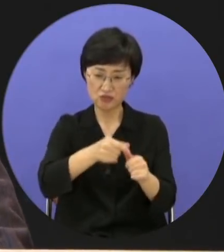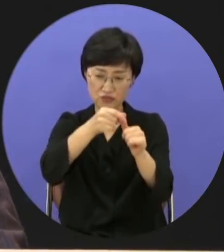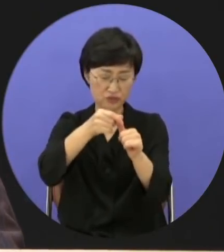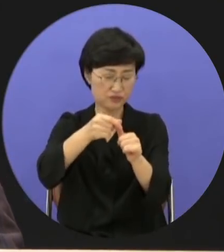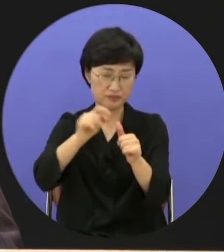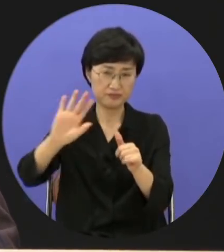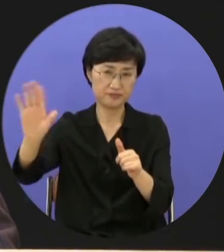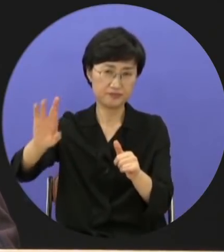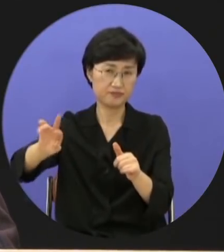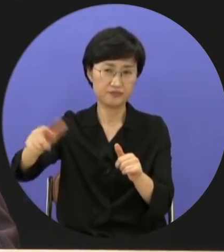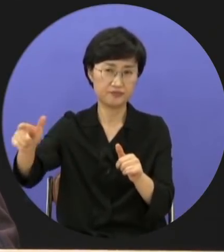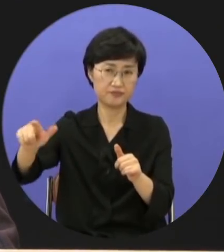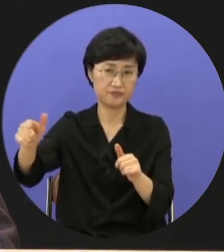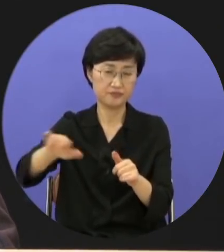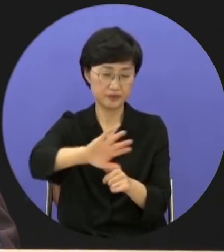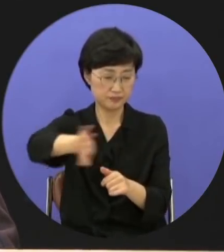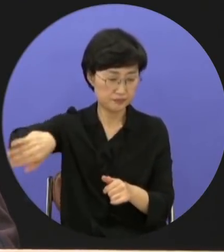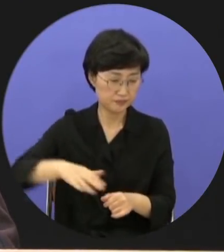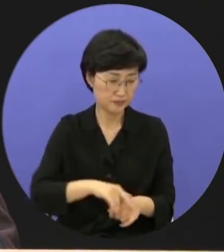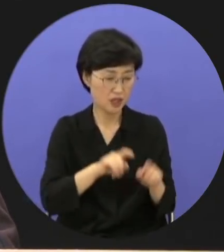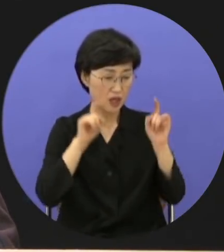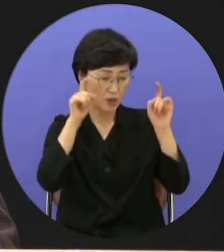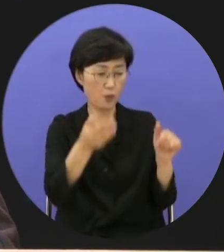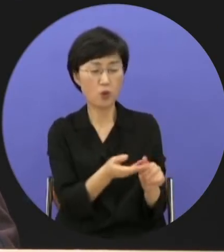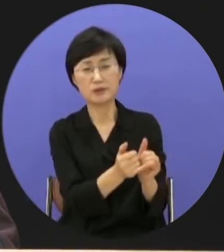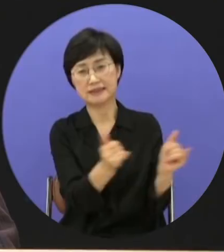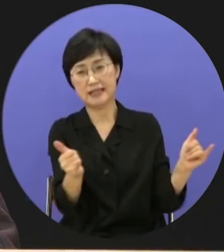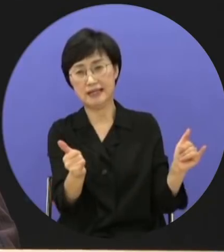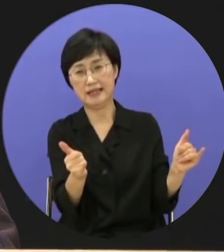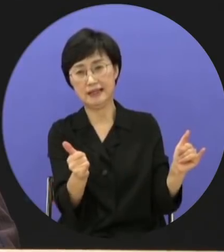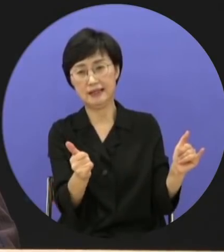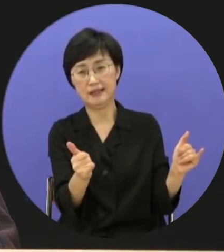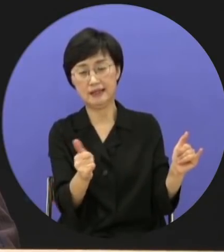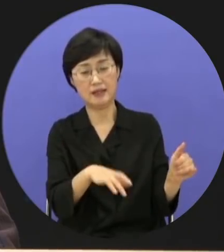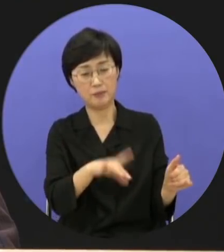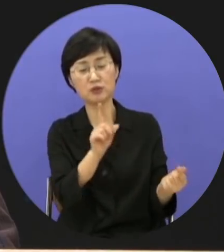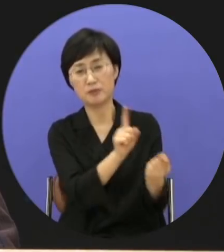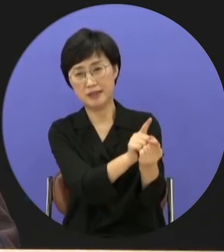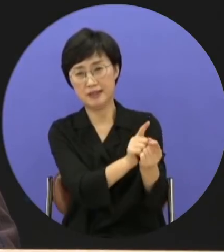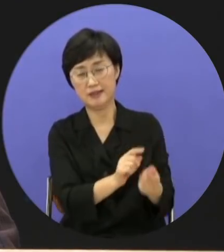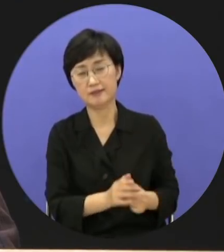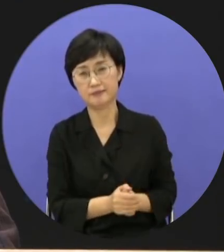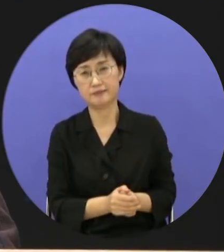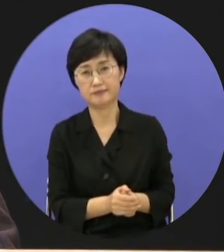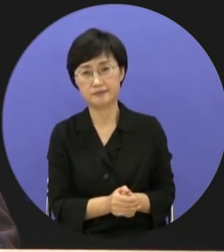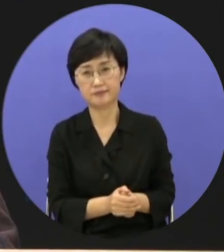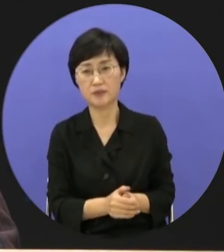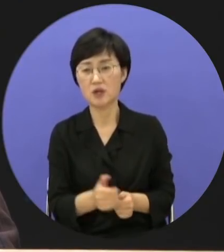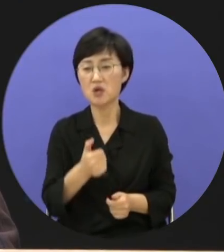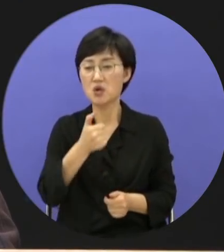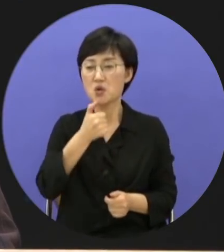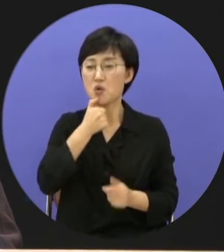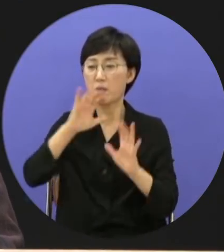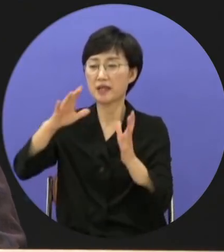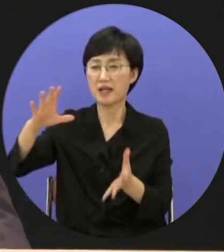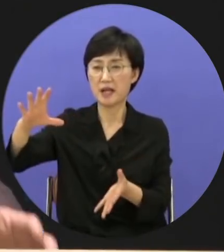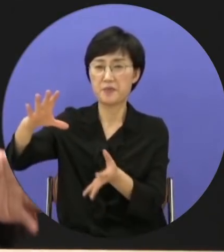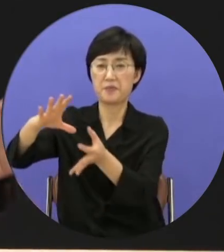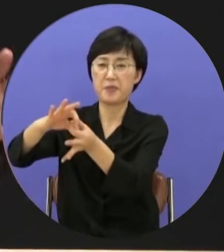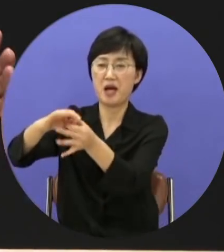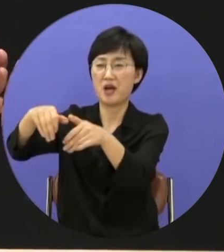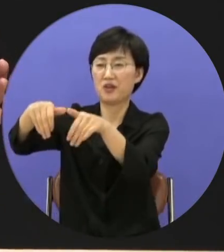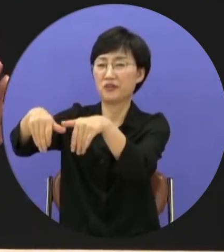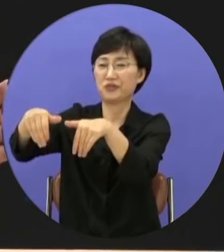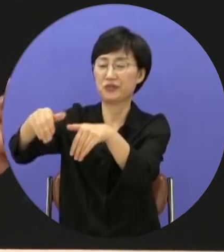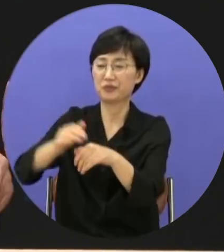frenzy. Even if the angels appeared before them, they would not have been able to comprehend this amazing message. 로마에 속국된 주제에